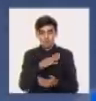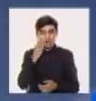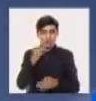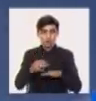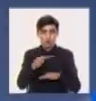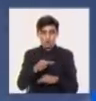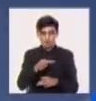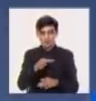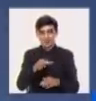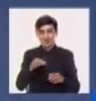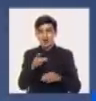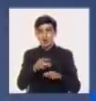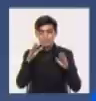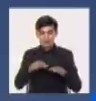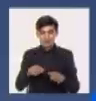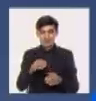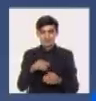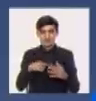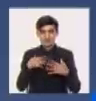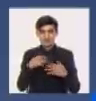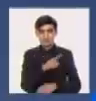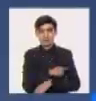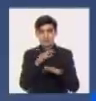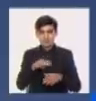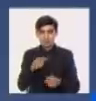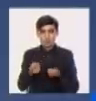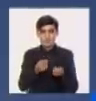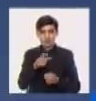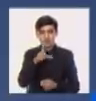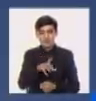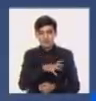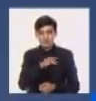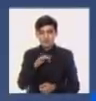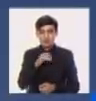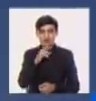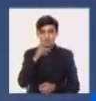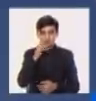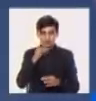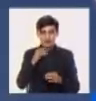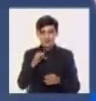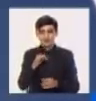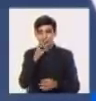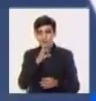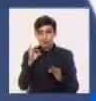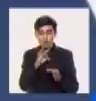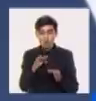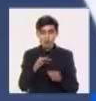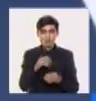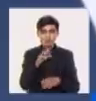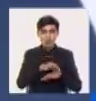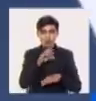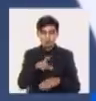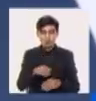облыс аудандарының бірінде жансақтау бөлімінің меңгерушісі болып жұмыс деген азамат науқастарға керек дәріні сатқан үшін